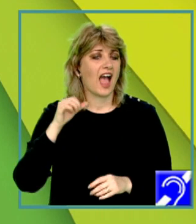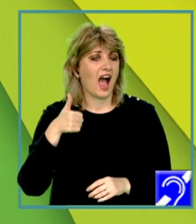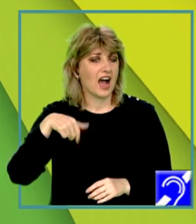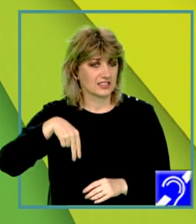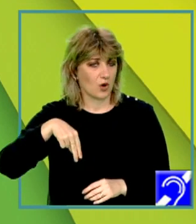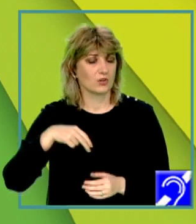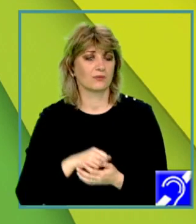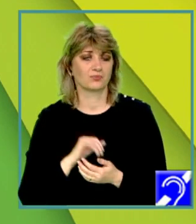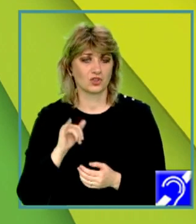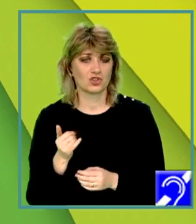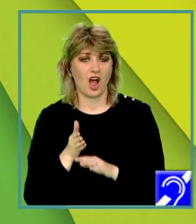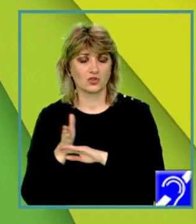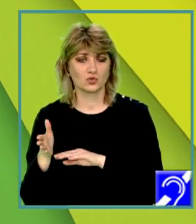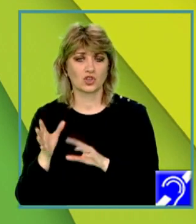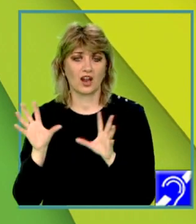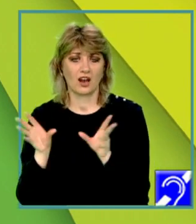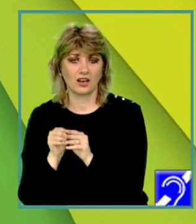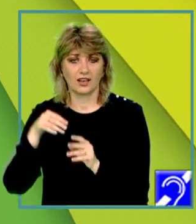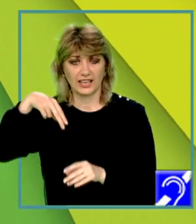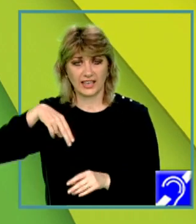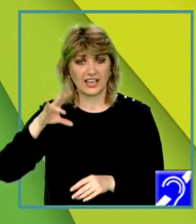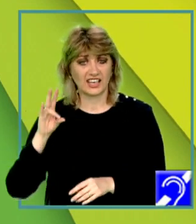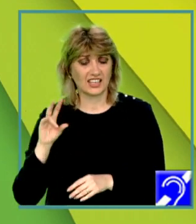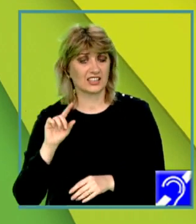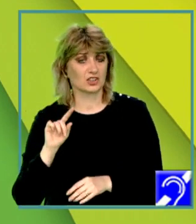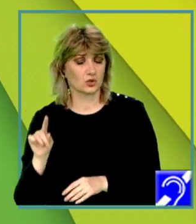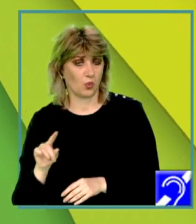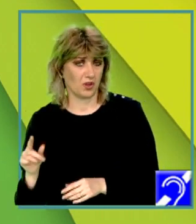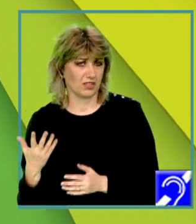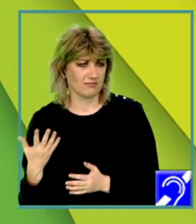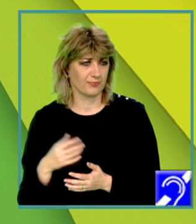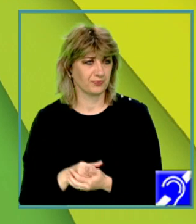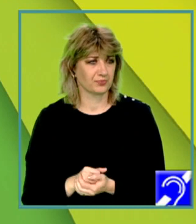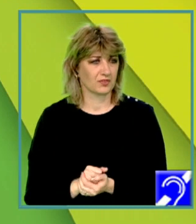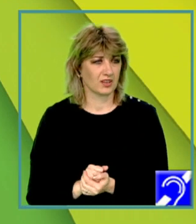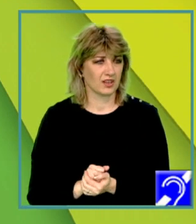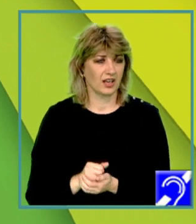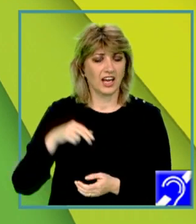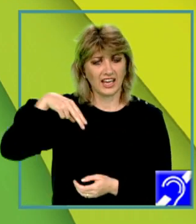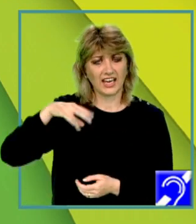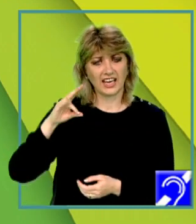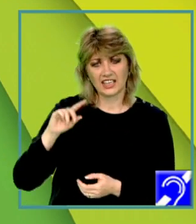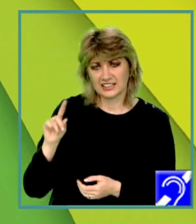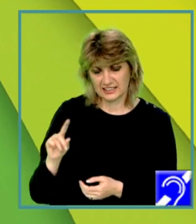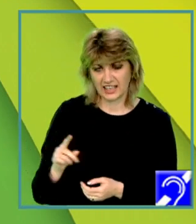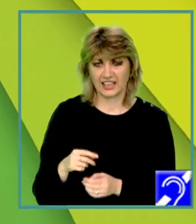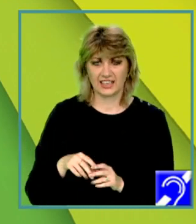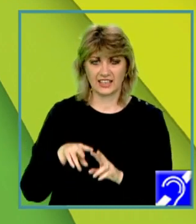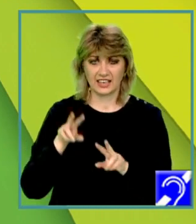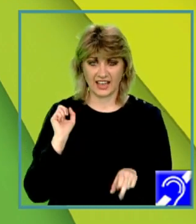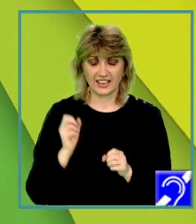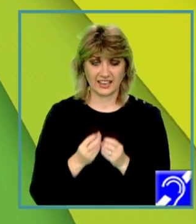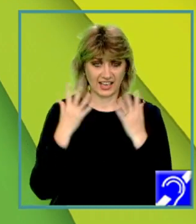duce la formarea a două molecule de amoniac În exemplul nostru în înainte de reacție se